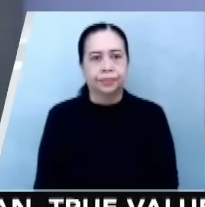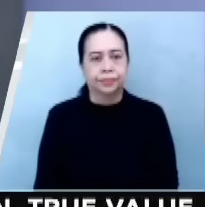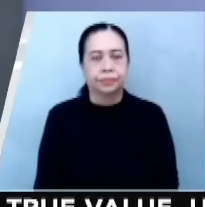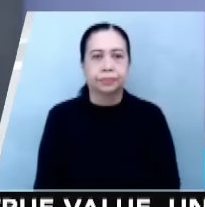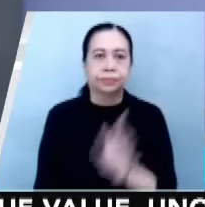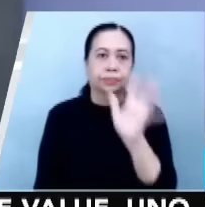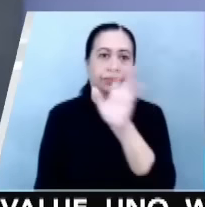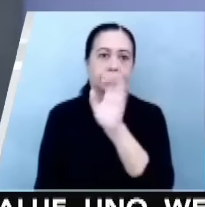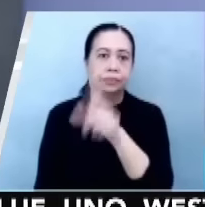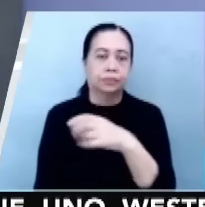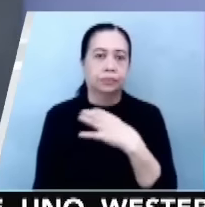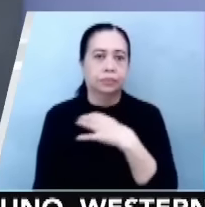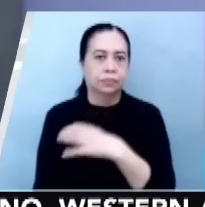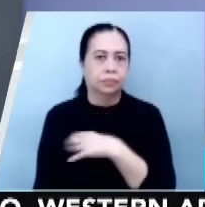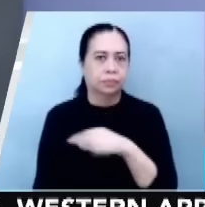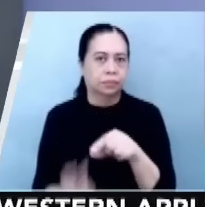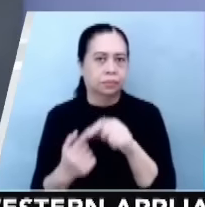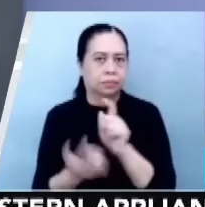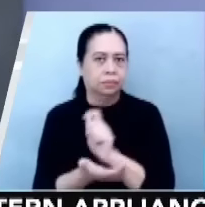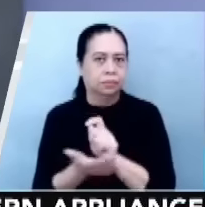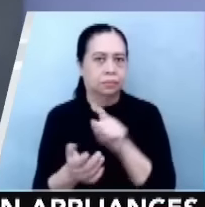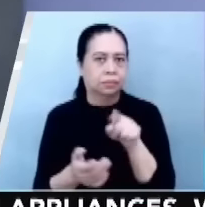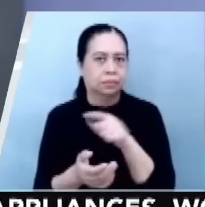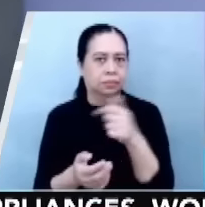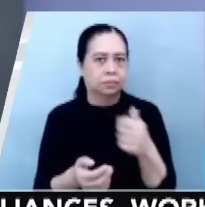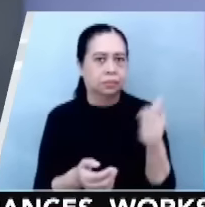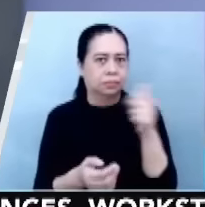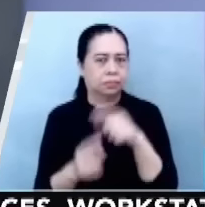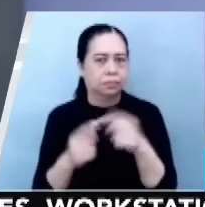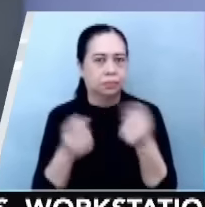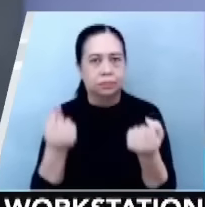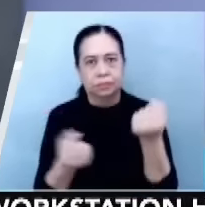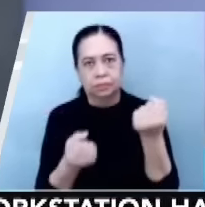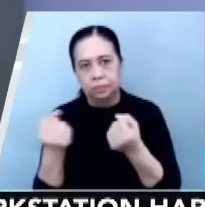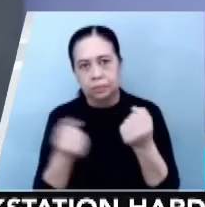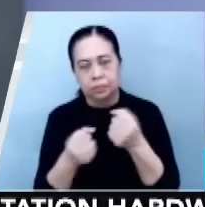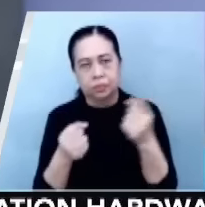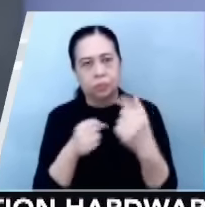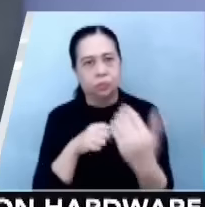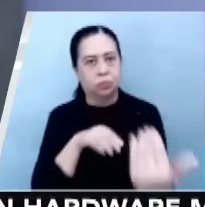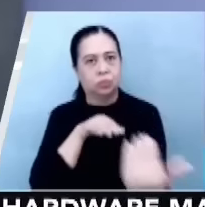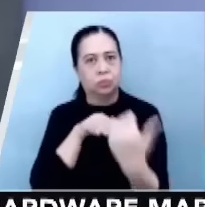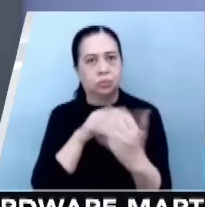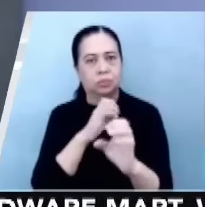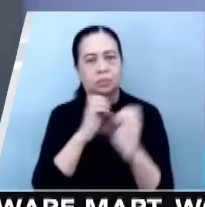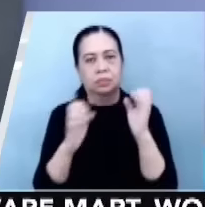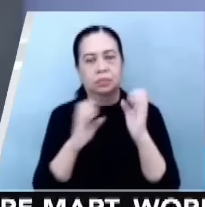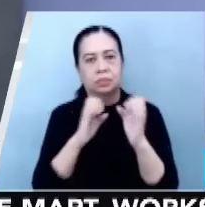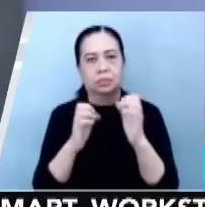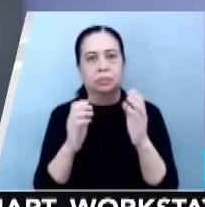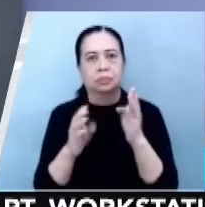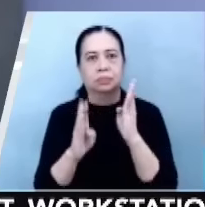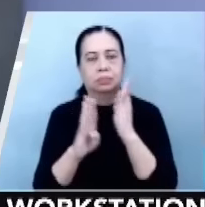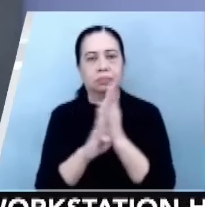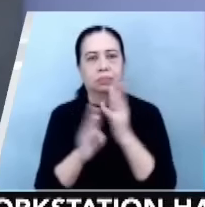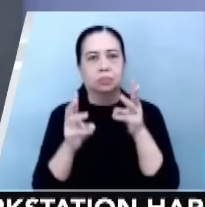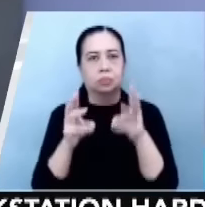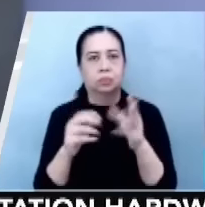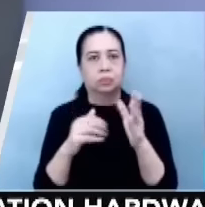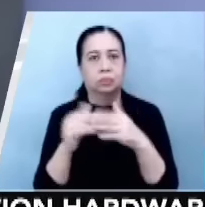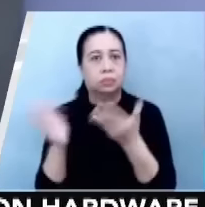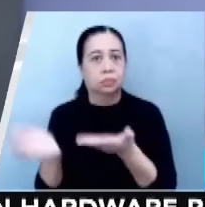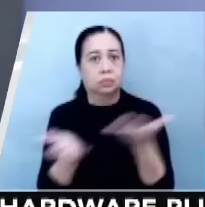ang umunay special treatment na ginawa ng mga otoridad sa driver na nag-counterflow sa EDSA busway nitong Hulyo. Imbes kasi na dalhin sa